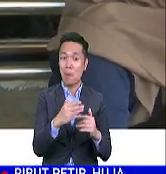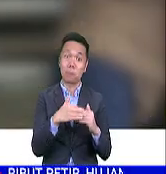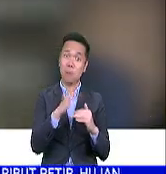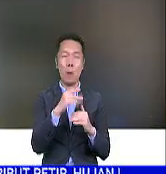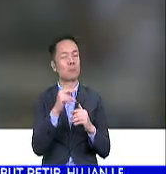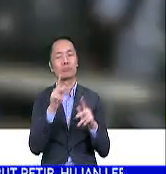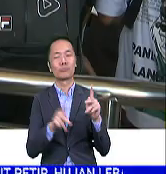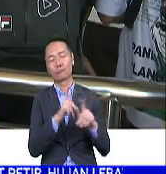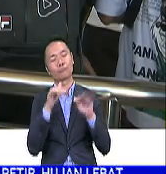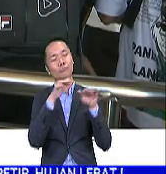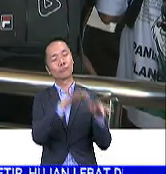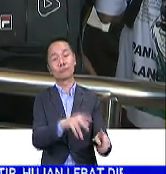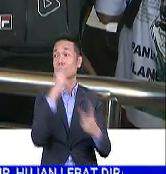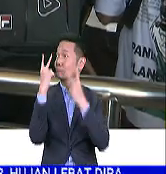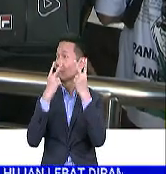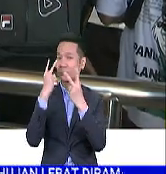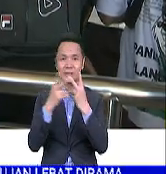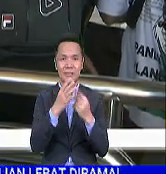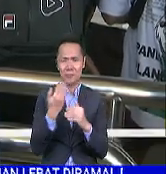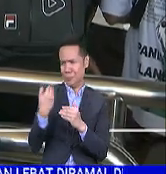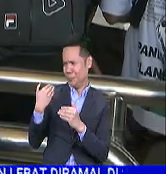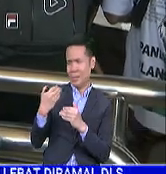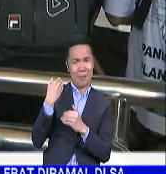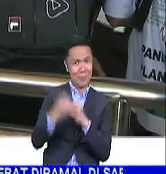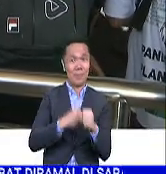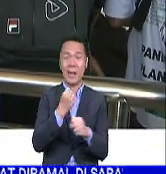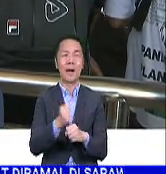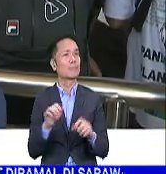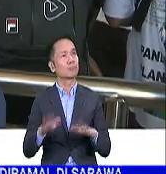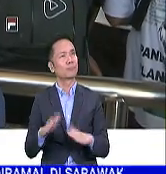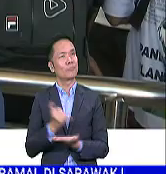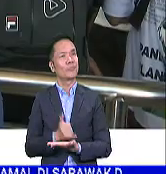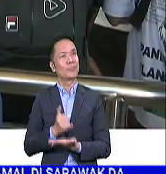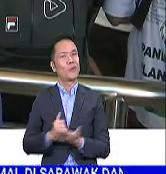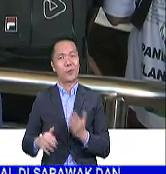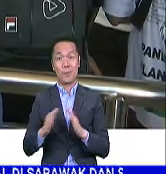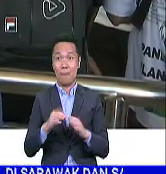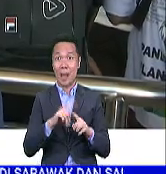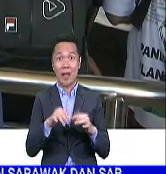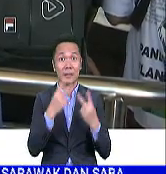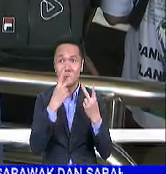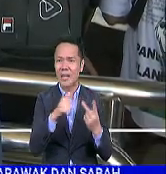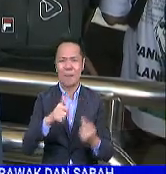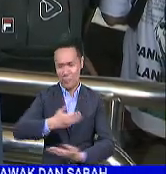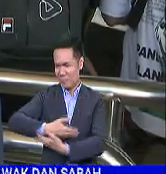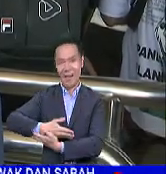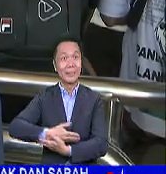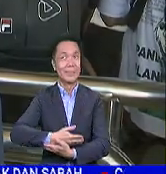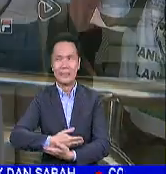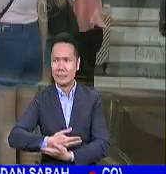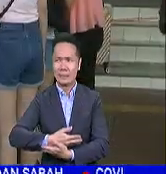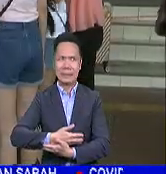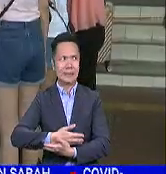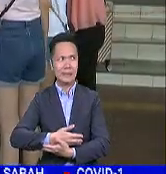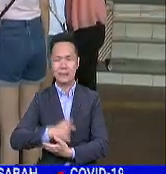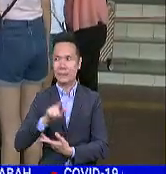Betul. Tak lepas saya ada rumah saja. Tahun ni dah buat macam crowded lah. Sebenarnya ada anak tapi tak bawa sebab risau. Okay?